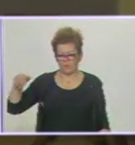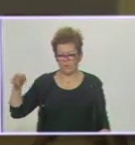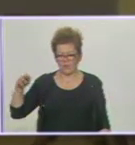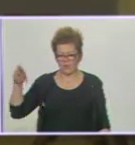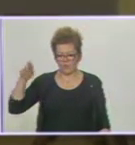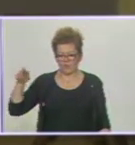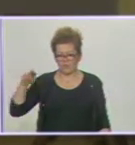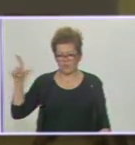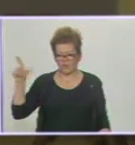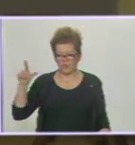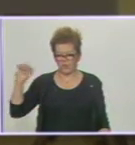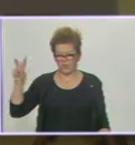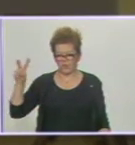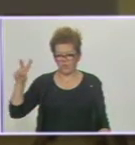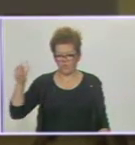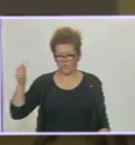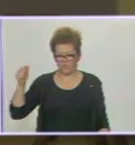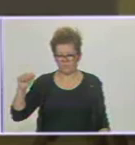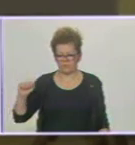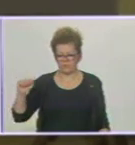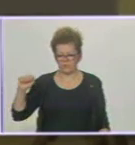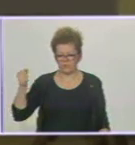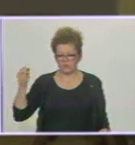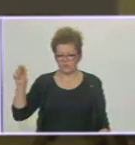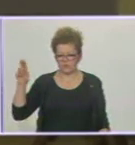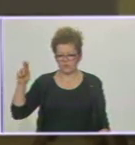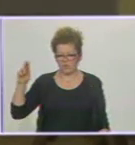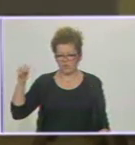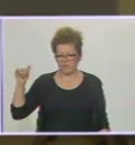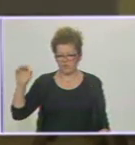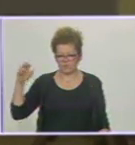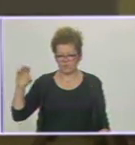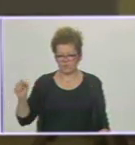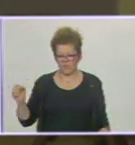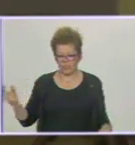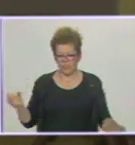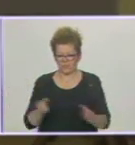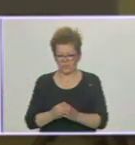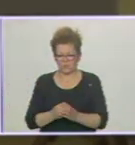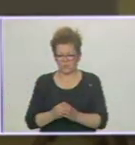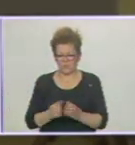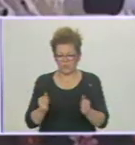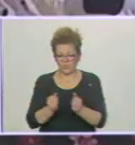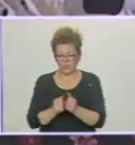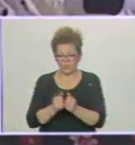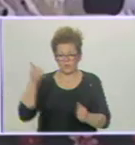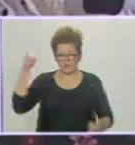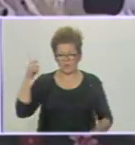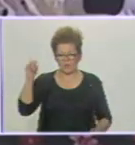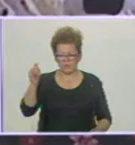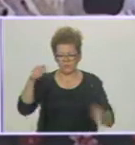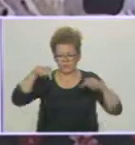Celea, Ștefania Strejescu, ansamblul Dor Călător, care și acum pentru mine